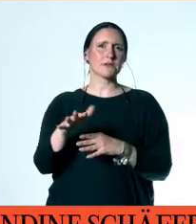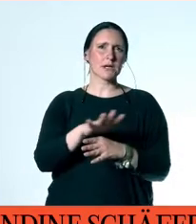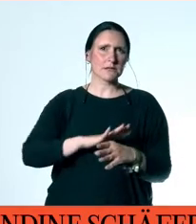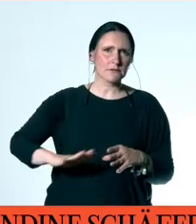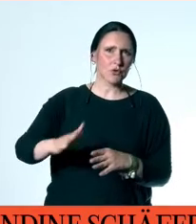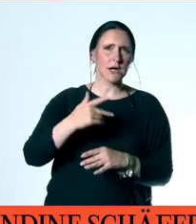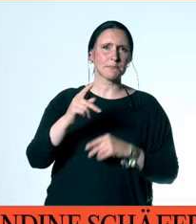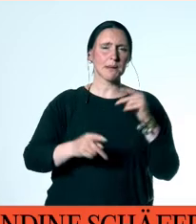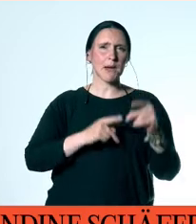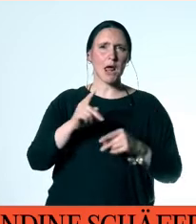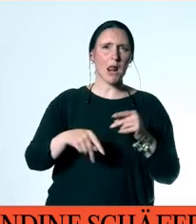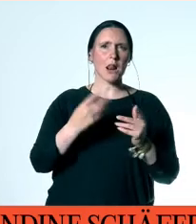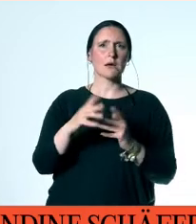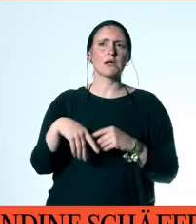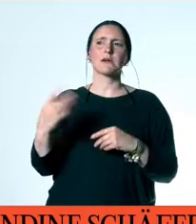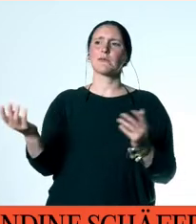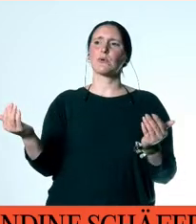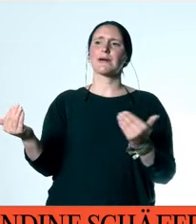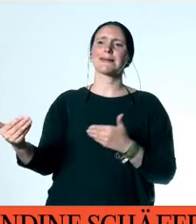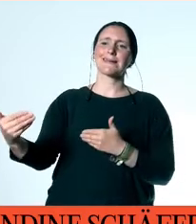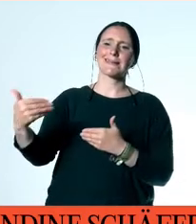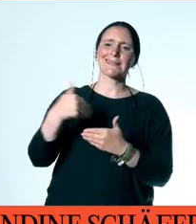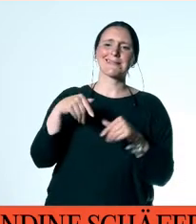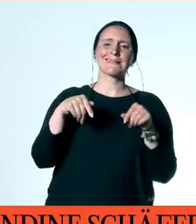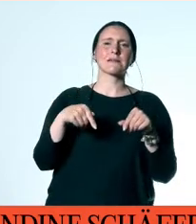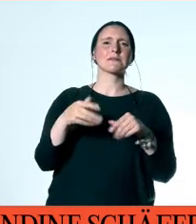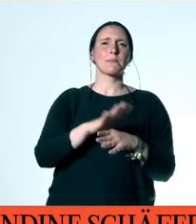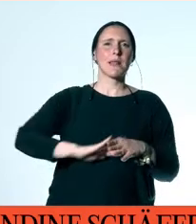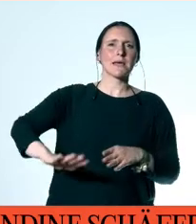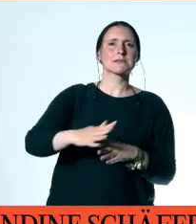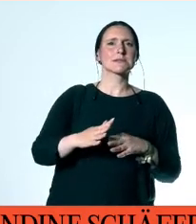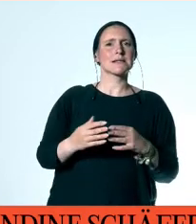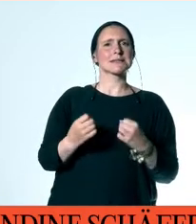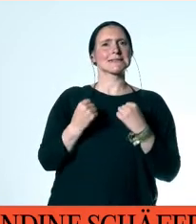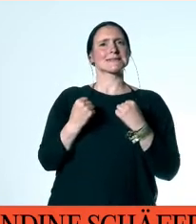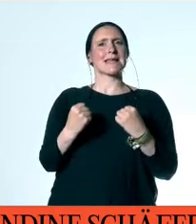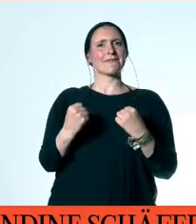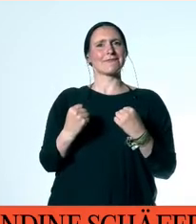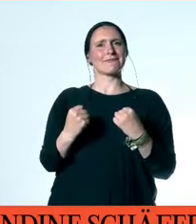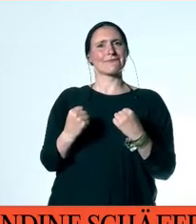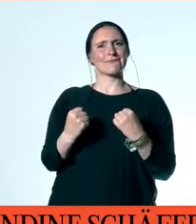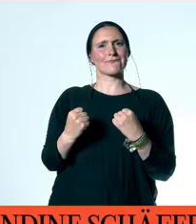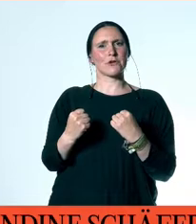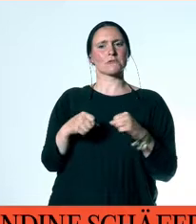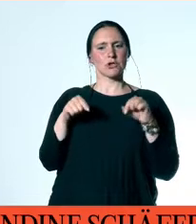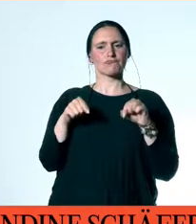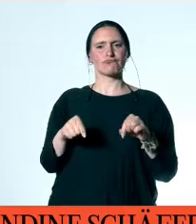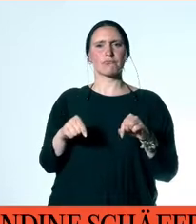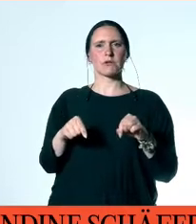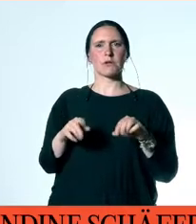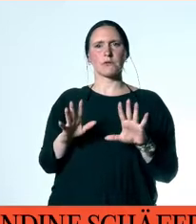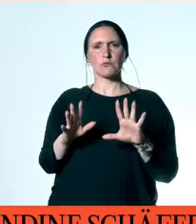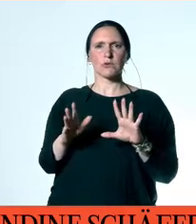Vielleicht ist es auch wichtig zu sagen, dass wir versuchen, einen Raum zu schaffen, auch für die Jungen. Ein